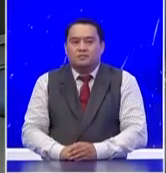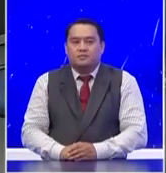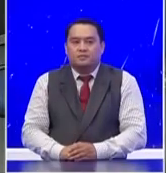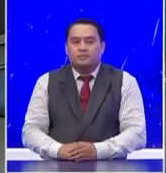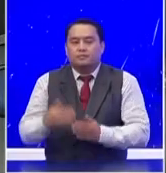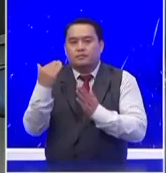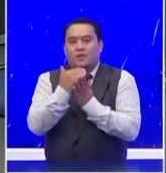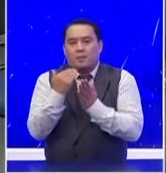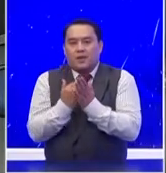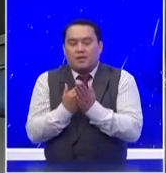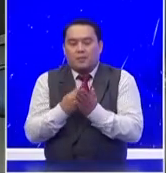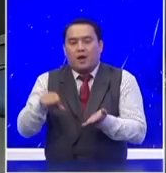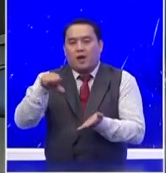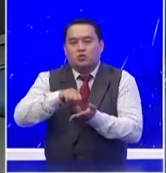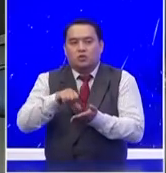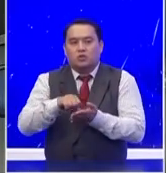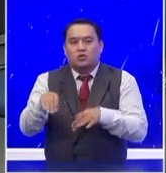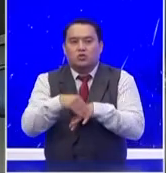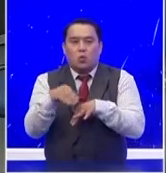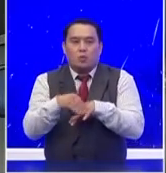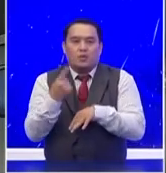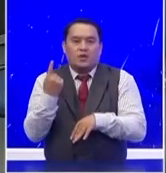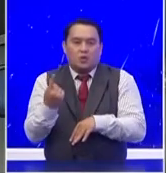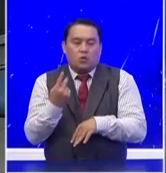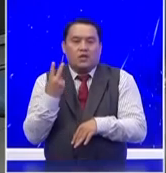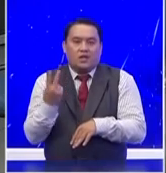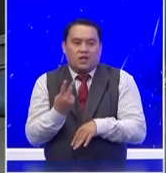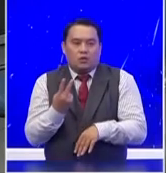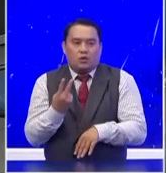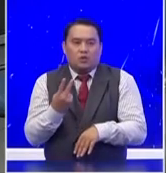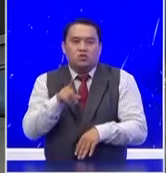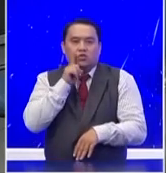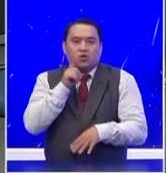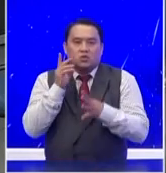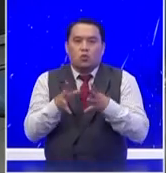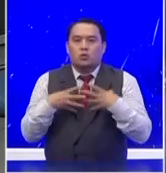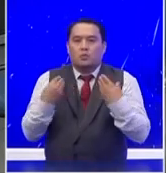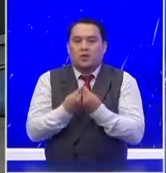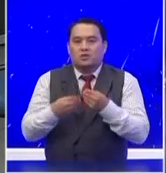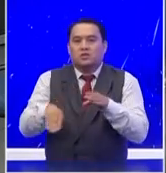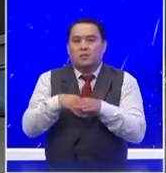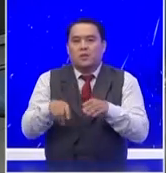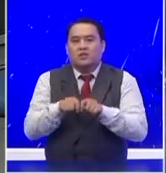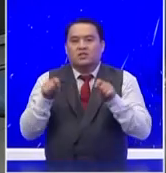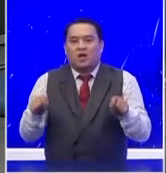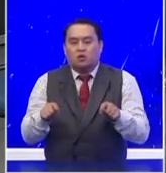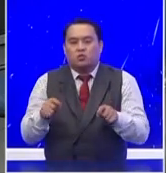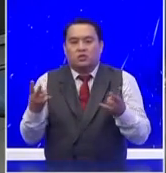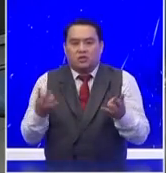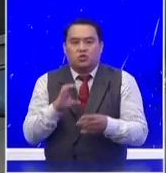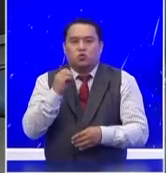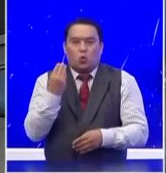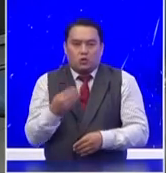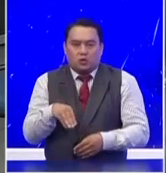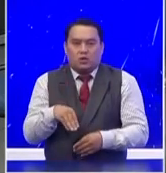қатысу үшін ең бірінші ерлі зайыптылардың біреуі немесе екеуі жас отбасы деген депозит ашу керек. Одан кейін